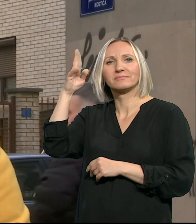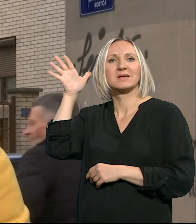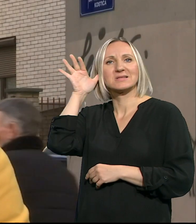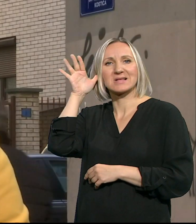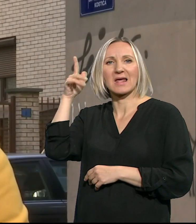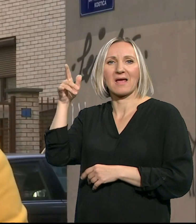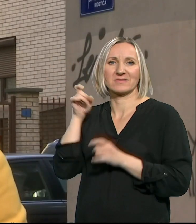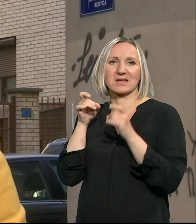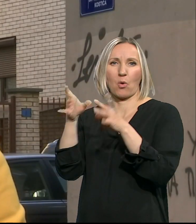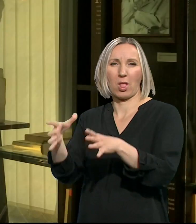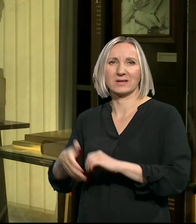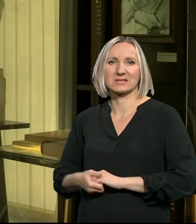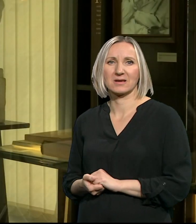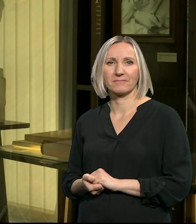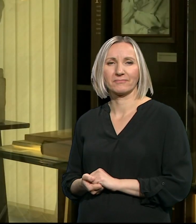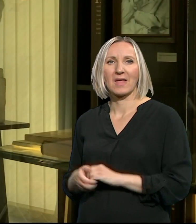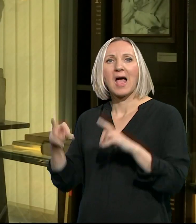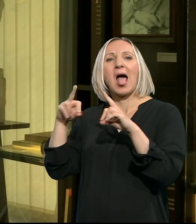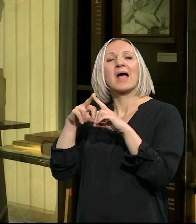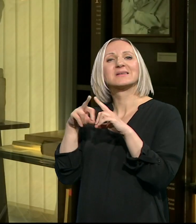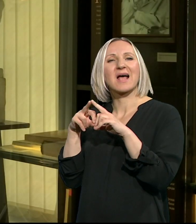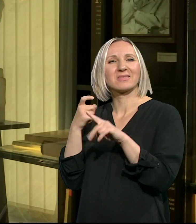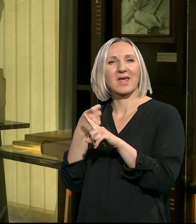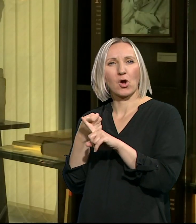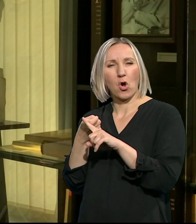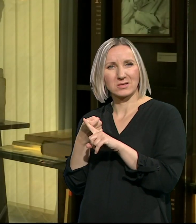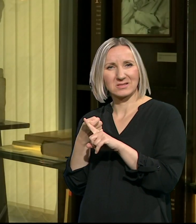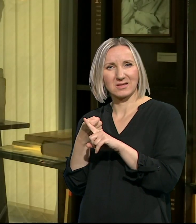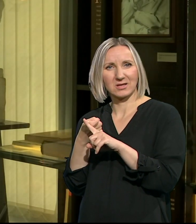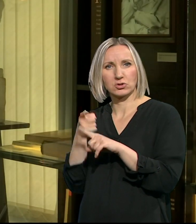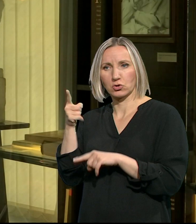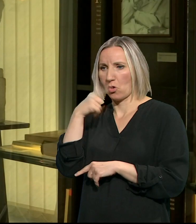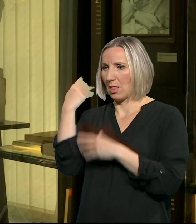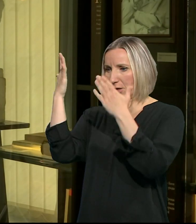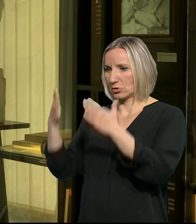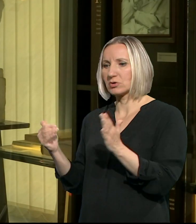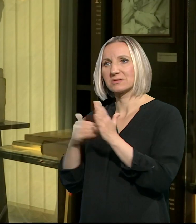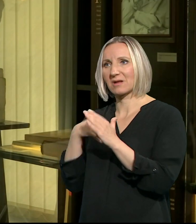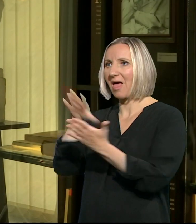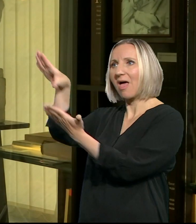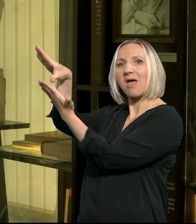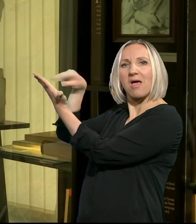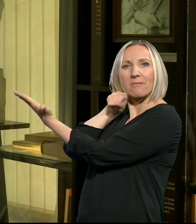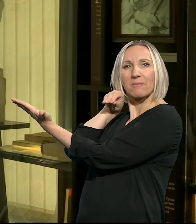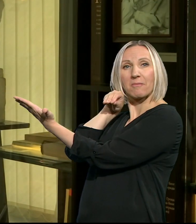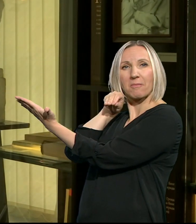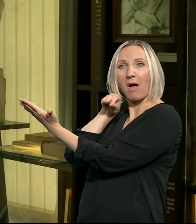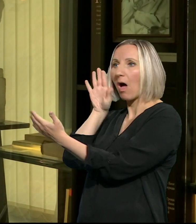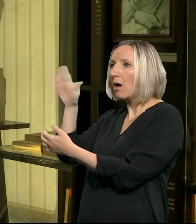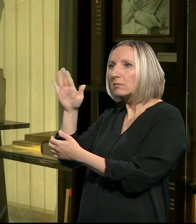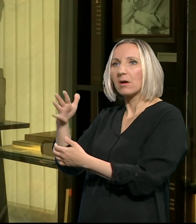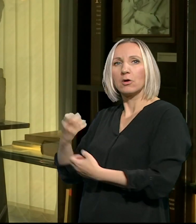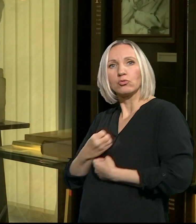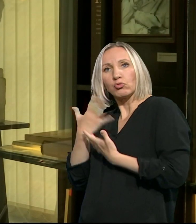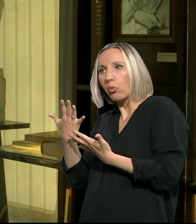poznatije Sarajevske ulice. Aleksandar Kostić je ličnost na koju treba da se ugledamo. Jer je širina njegovog duha